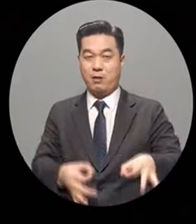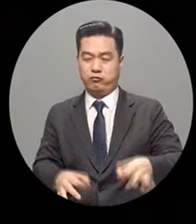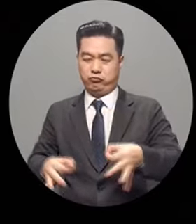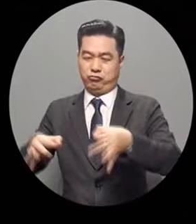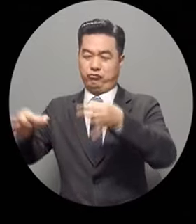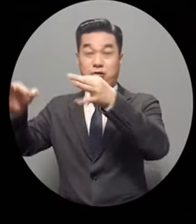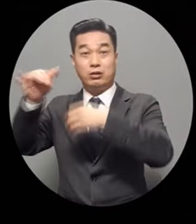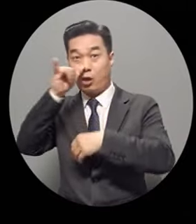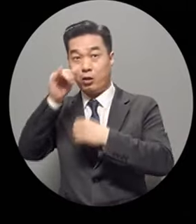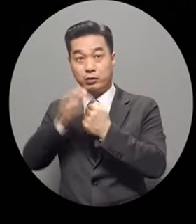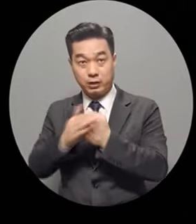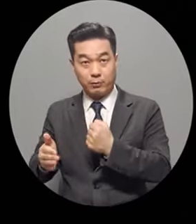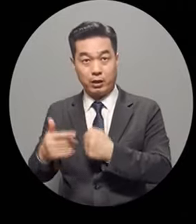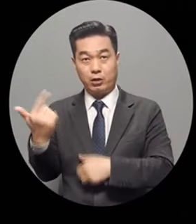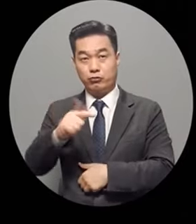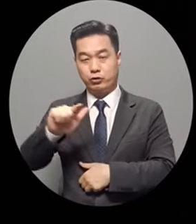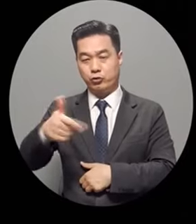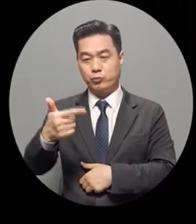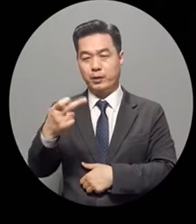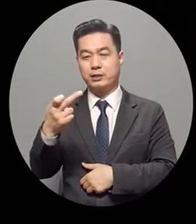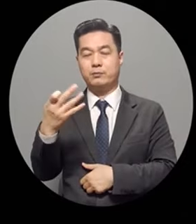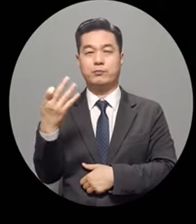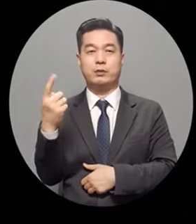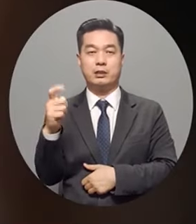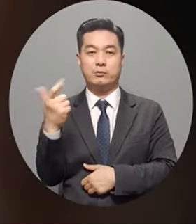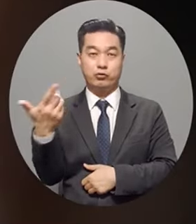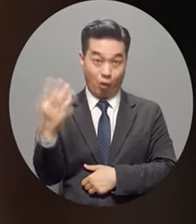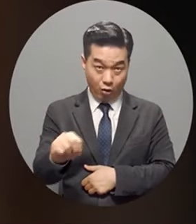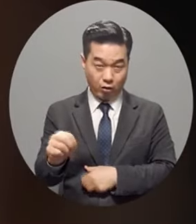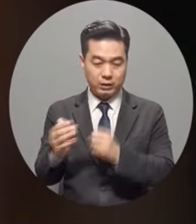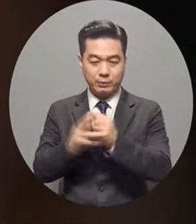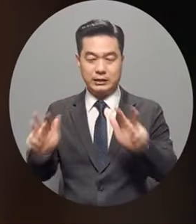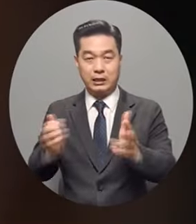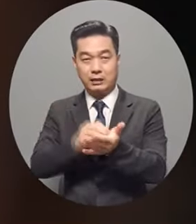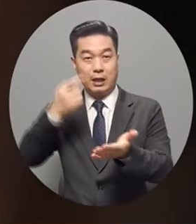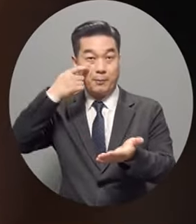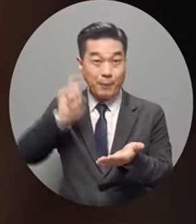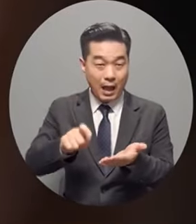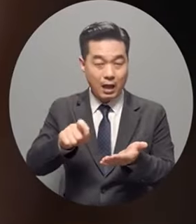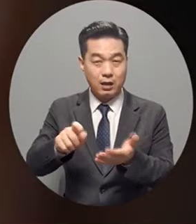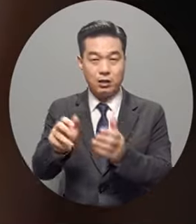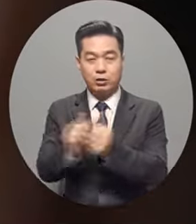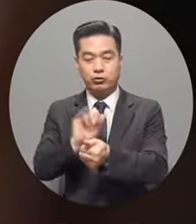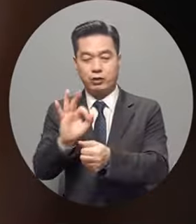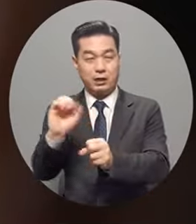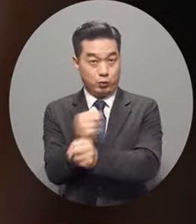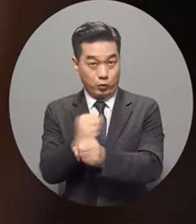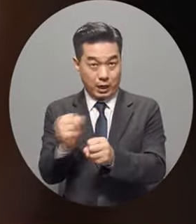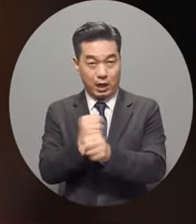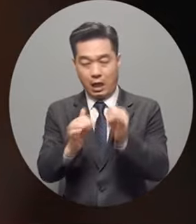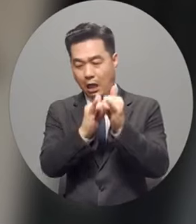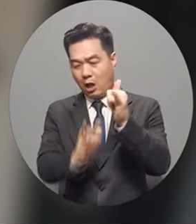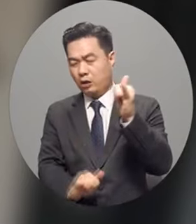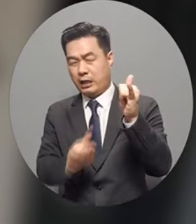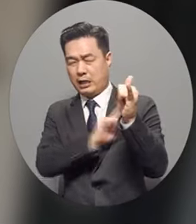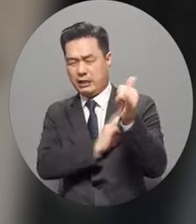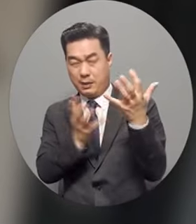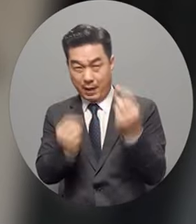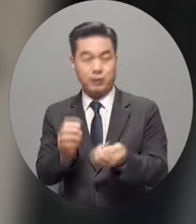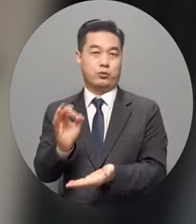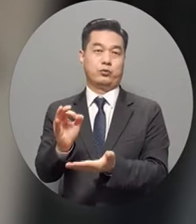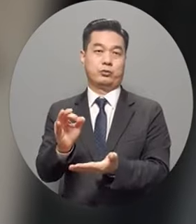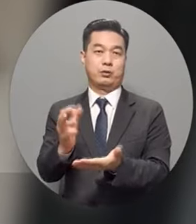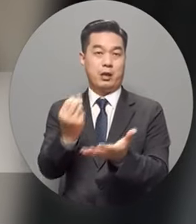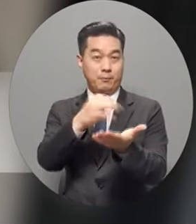얻은 부당이익은 6,616억 원. 현재까지 적발된 단일 종목 주가 조작으로는 역대 최대 규모입니다.